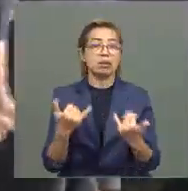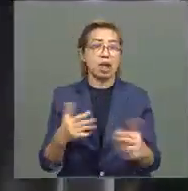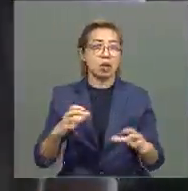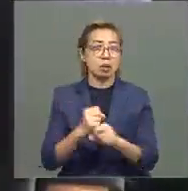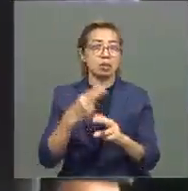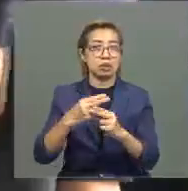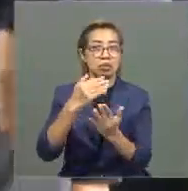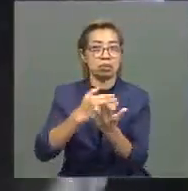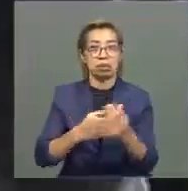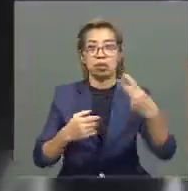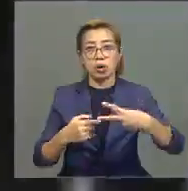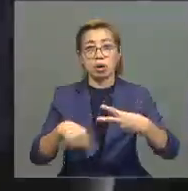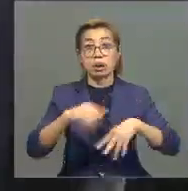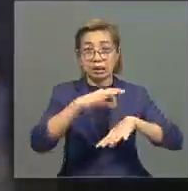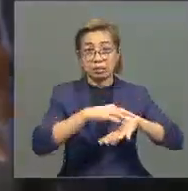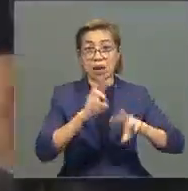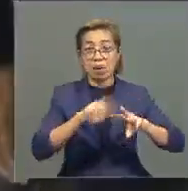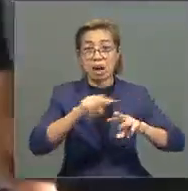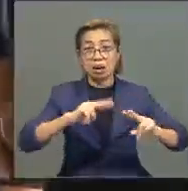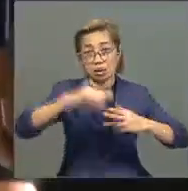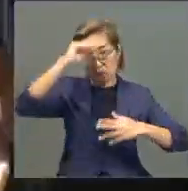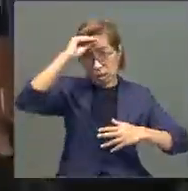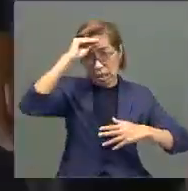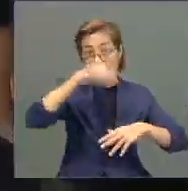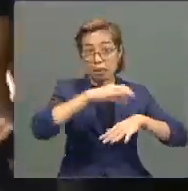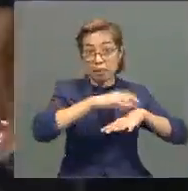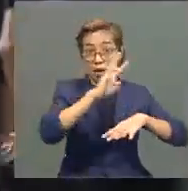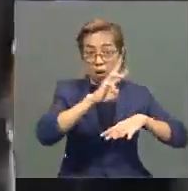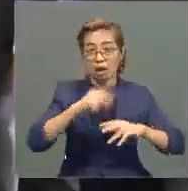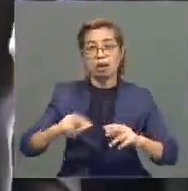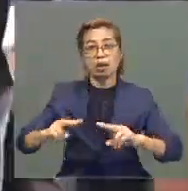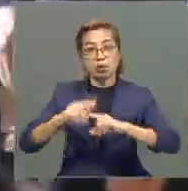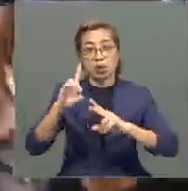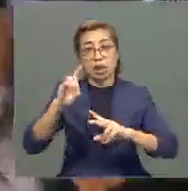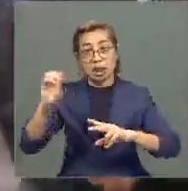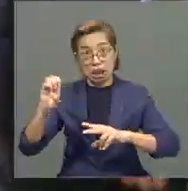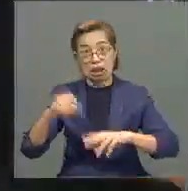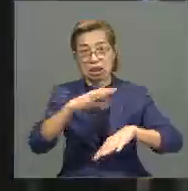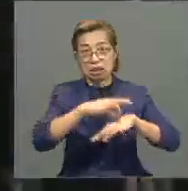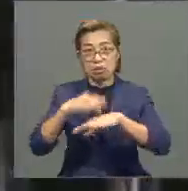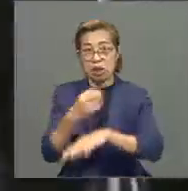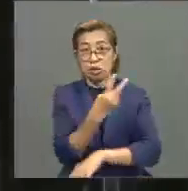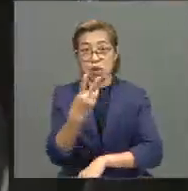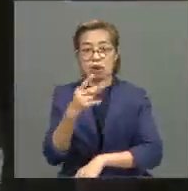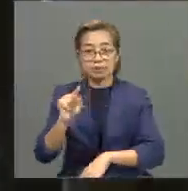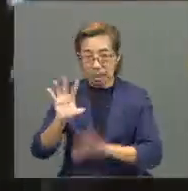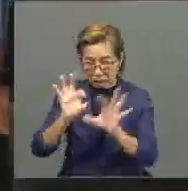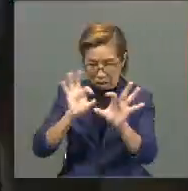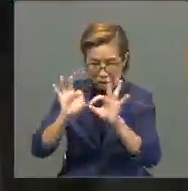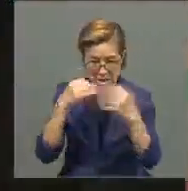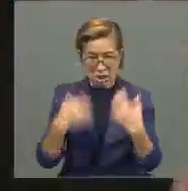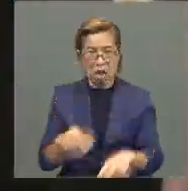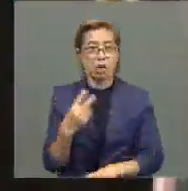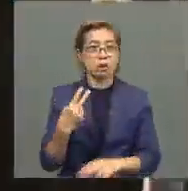แทนตำแหน่งที่จะว่างคือที่กระทรวงศึกษาธิการและกระทรวงดิจิทัลหรือว่าดีอีชัดเจนแล้วนะครับว่าของพลังประช